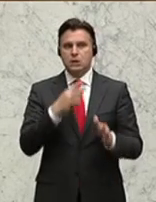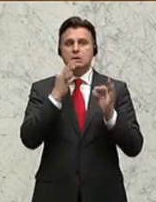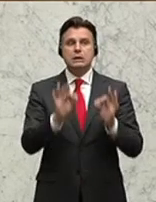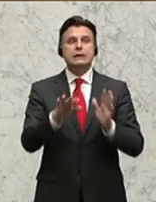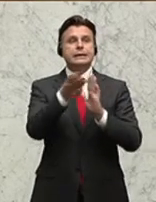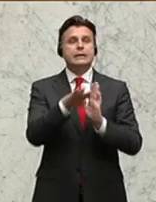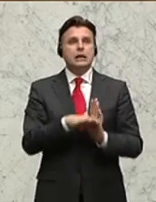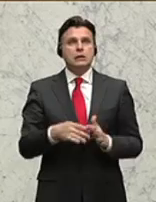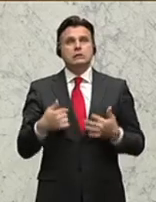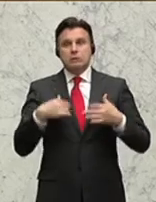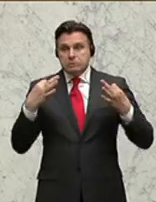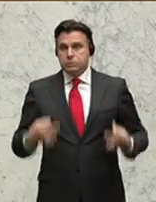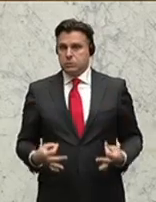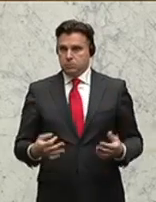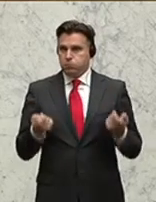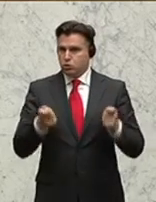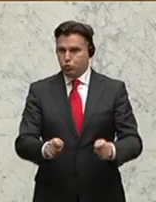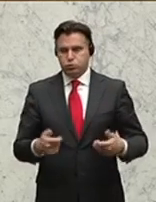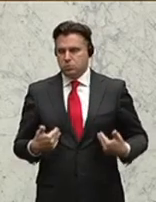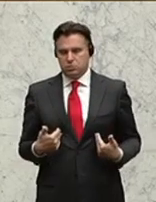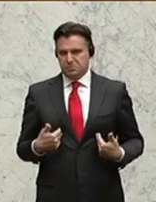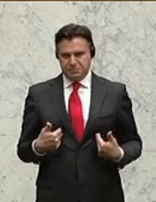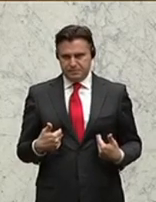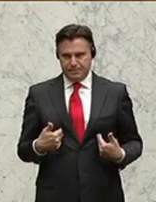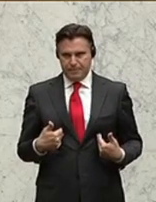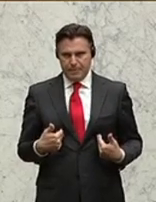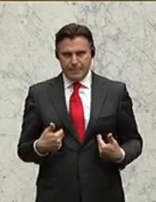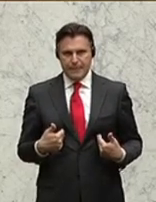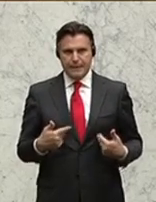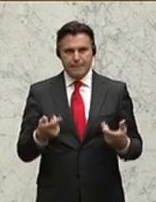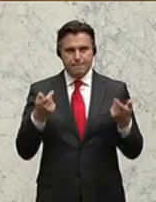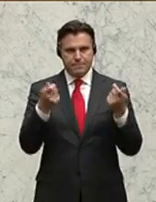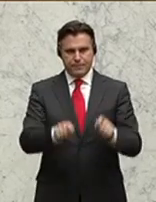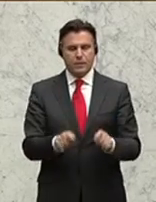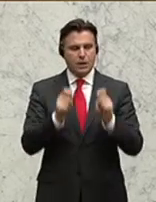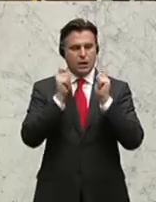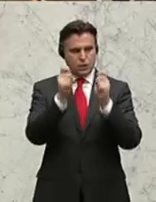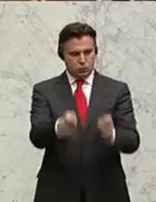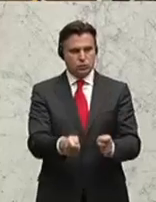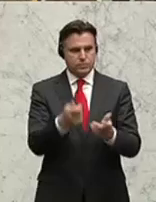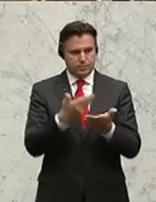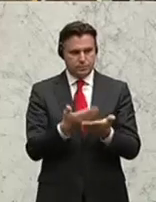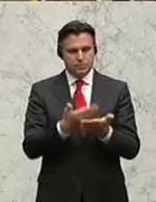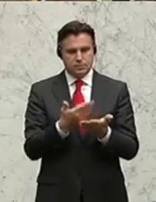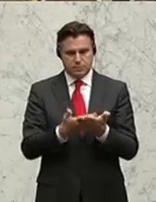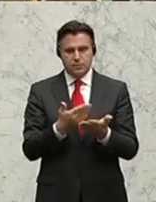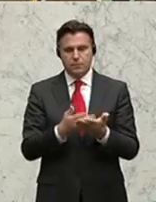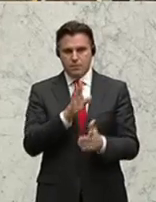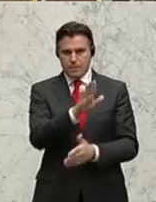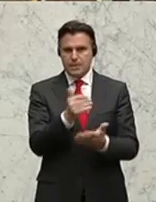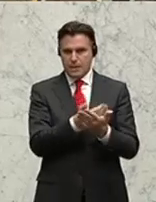gutem Gewissen beschließen kann. Auch wie, oder dieser Entschließungsantrag, das ist wurscht, ist auch ein Gesetzesantrag, vielleicht fürs